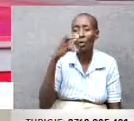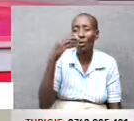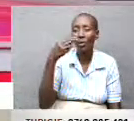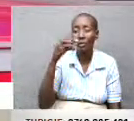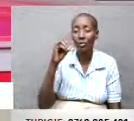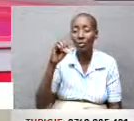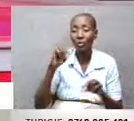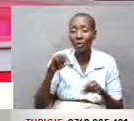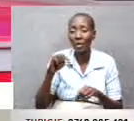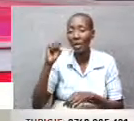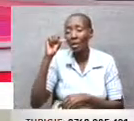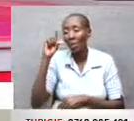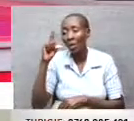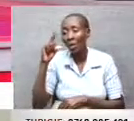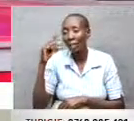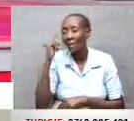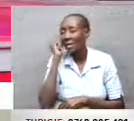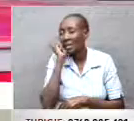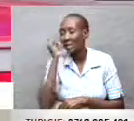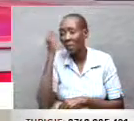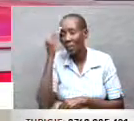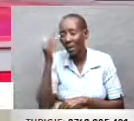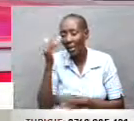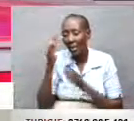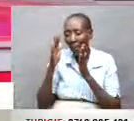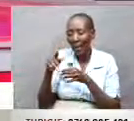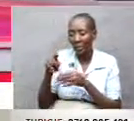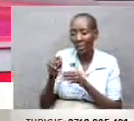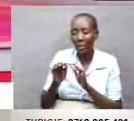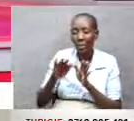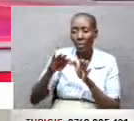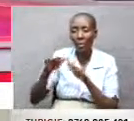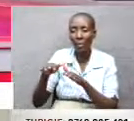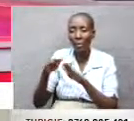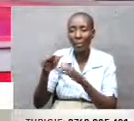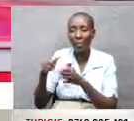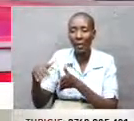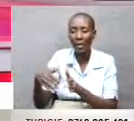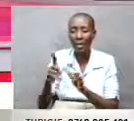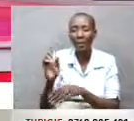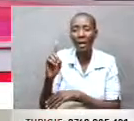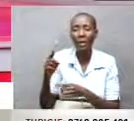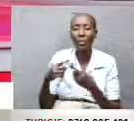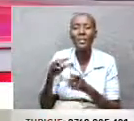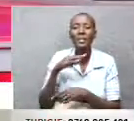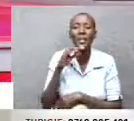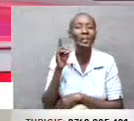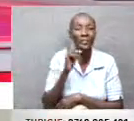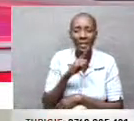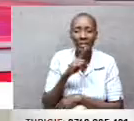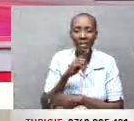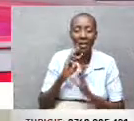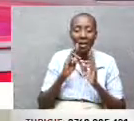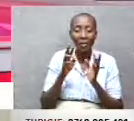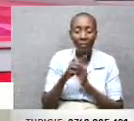baada ya kupatana na mwili wa mtu ukielea mto Nairobi. Na mwanahabari wetu Zablon Mashari aliweza kufuatilia taarifa hiyo